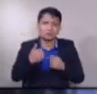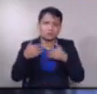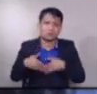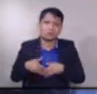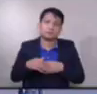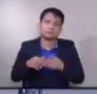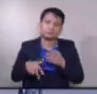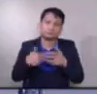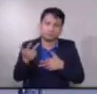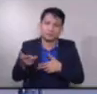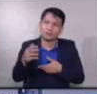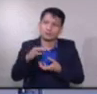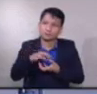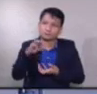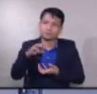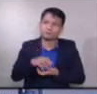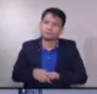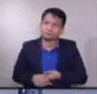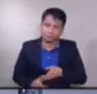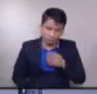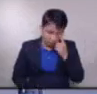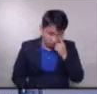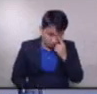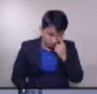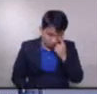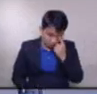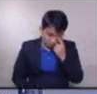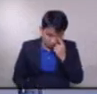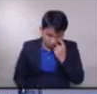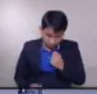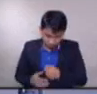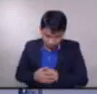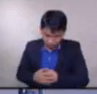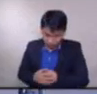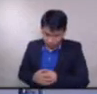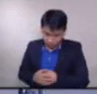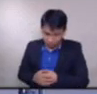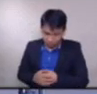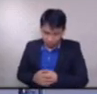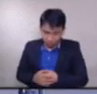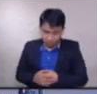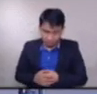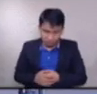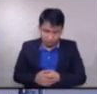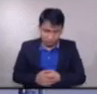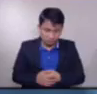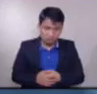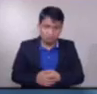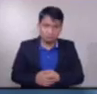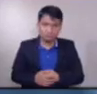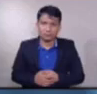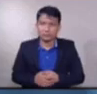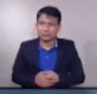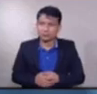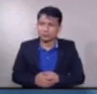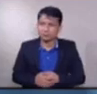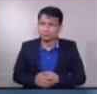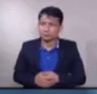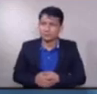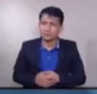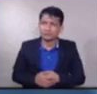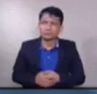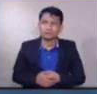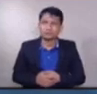pangatlong tanong. Junbert. Okay, pangatlong tanong para kay Junbert